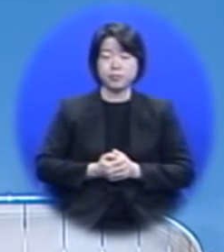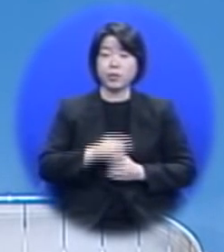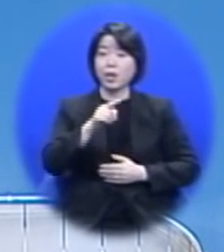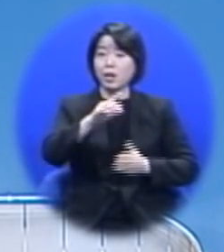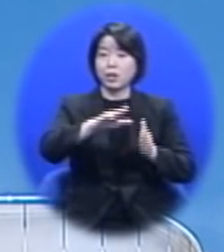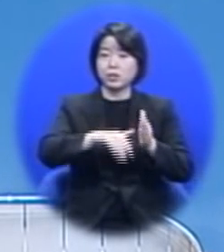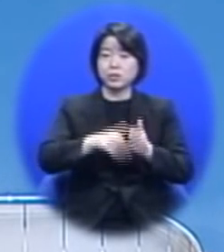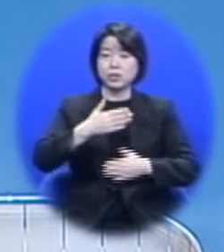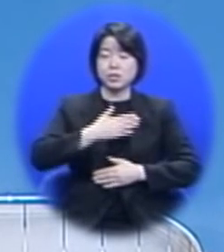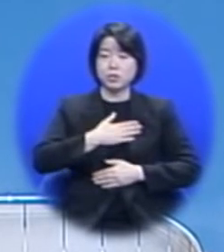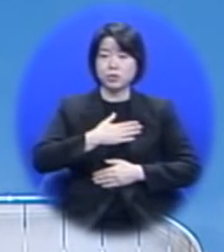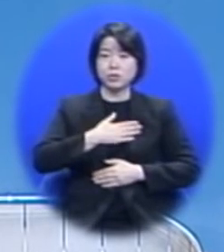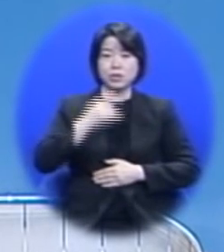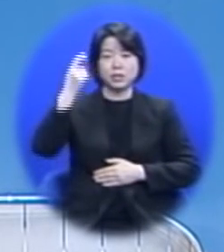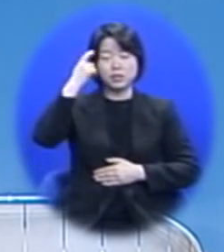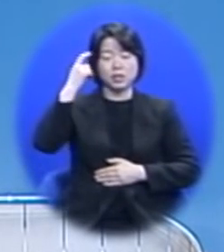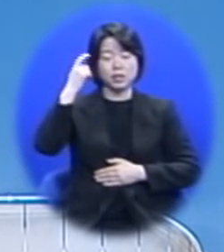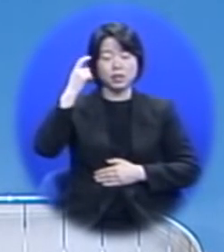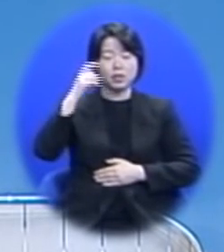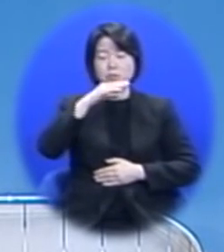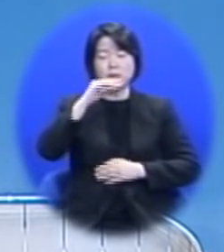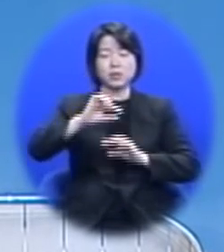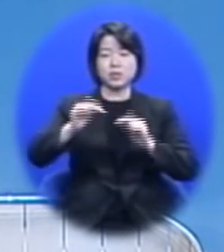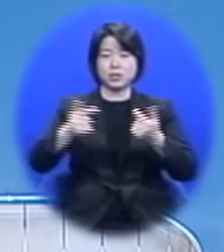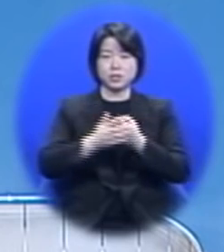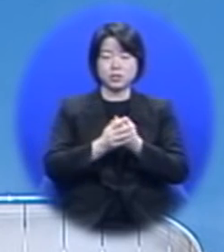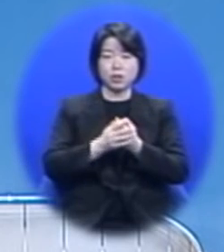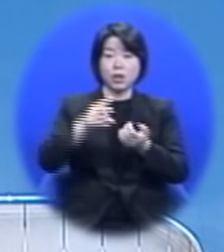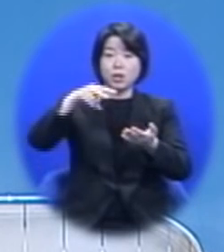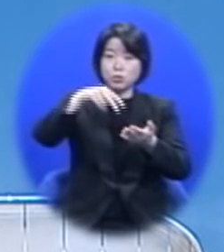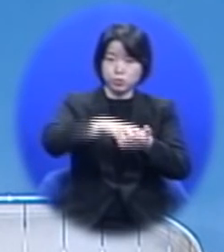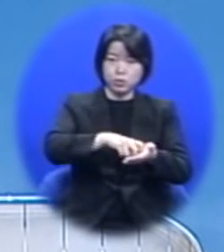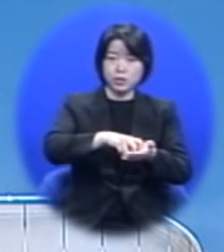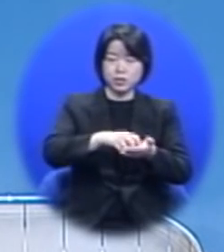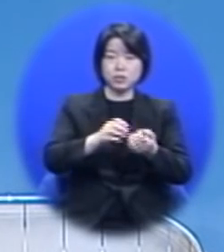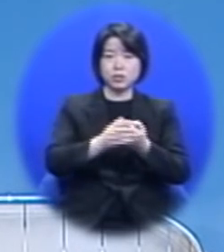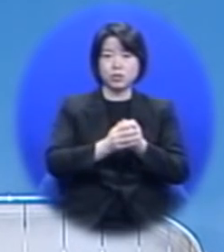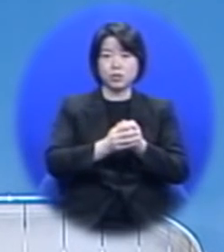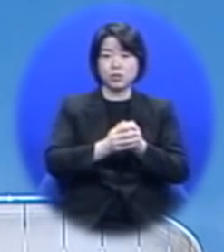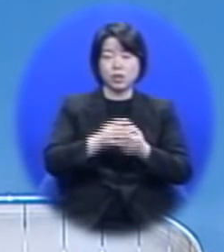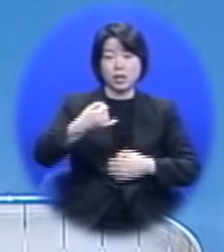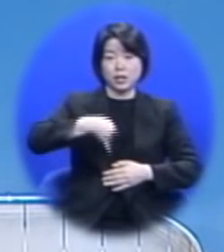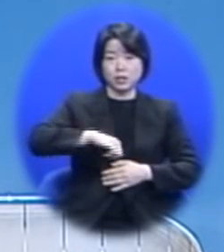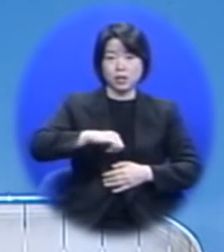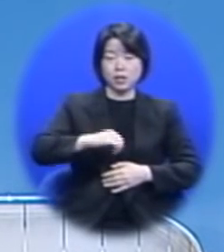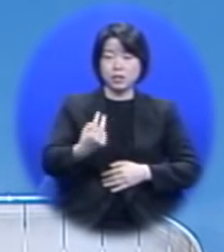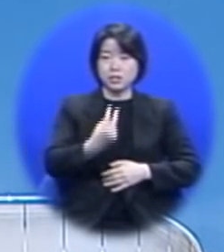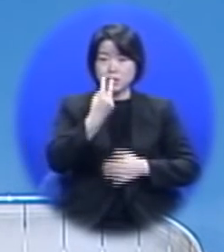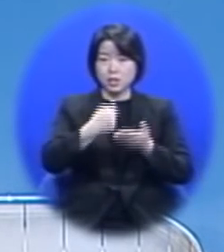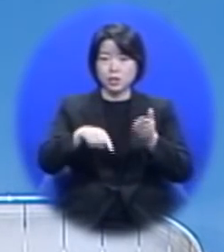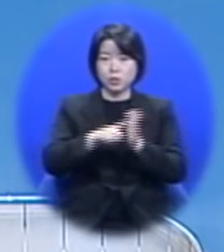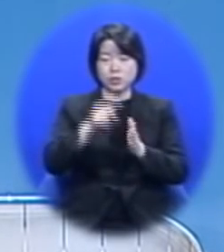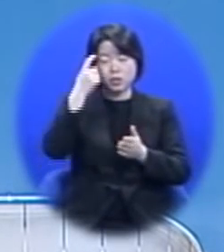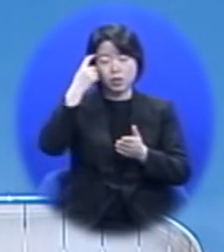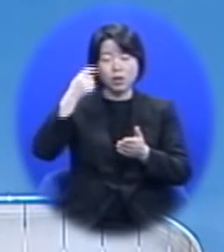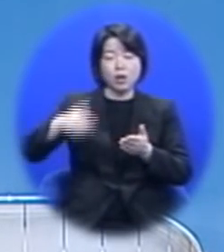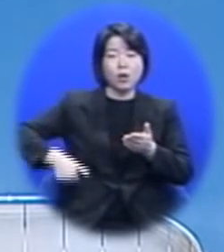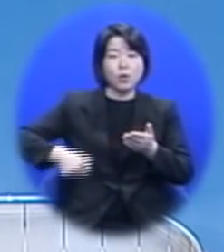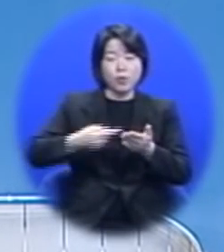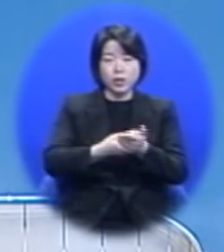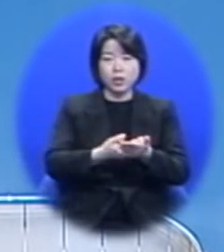그때 저는 제정신이 아니었습니다. 그냥 주저앉아서 주은이를 살리기 위해서 회개하고